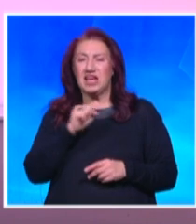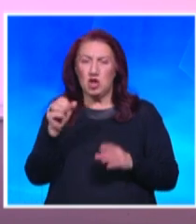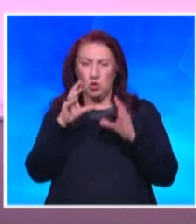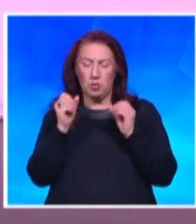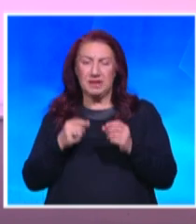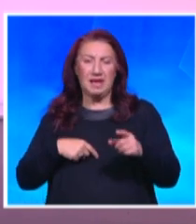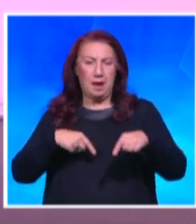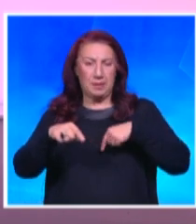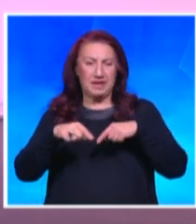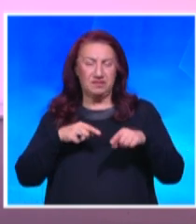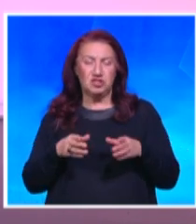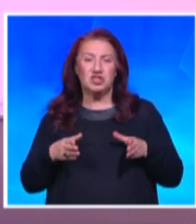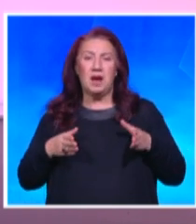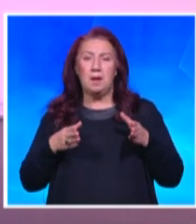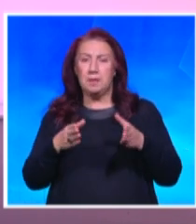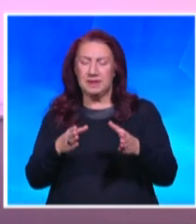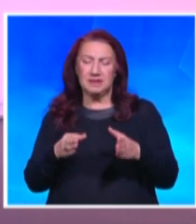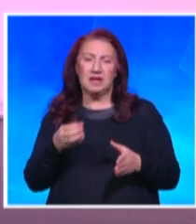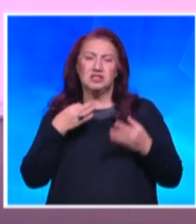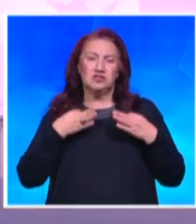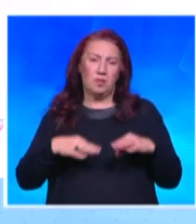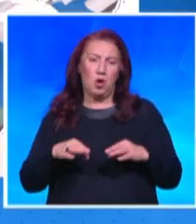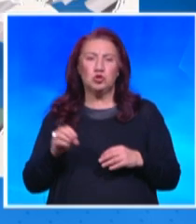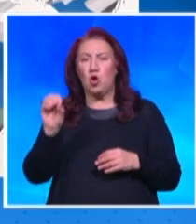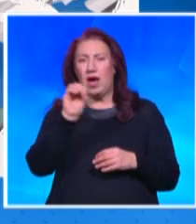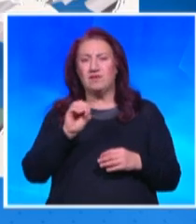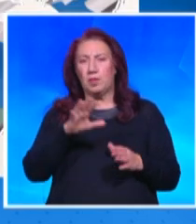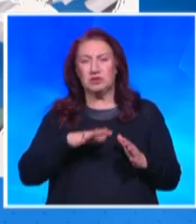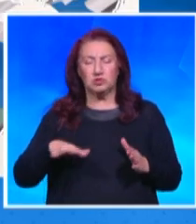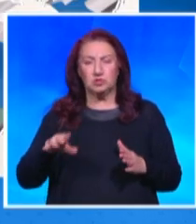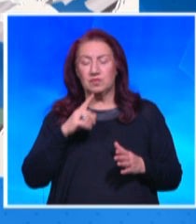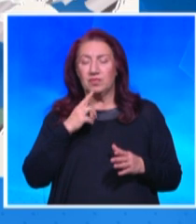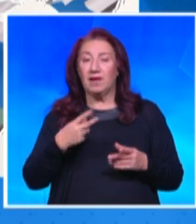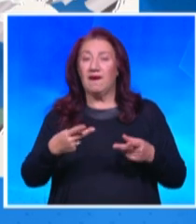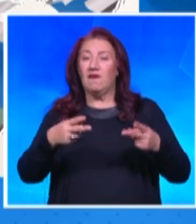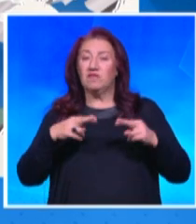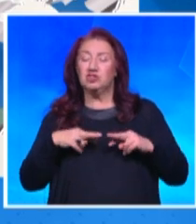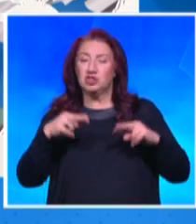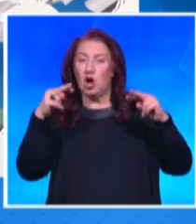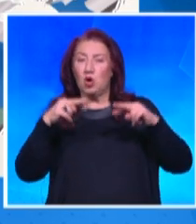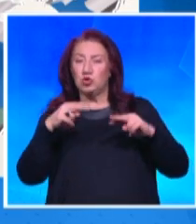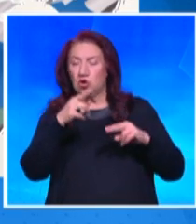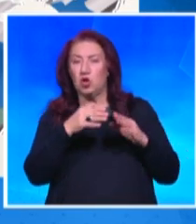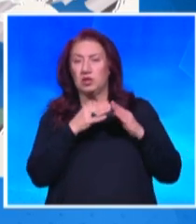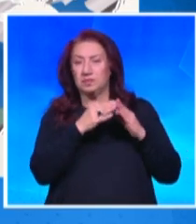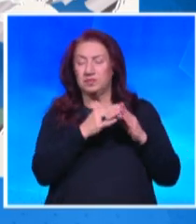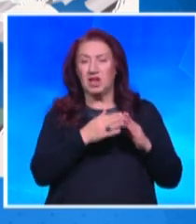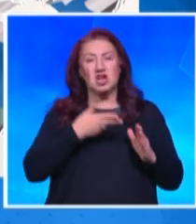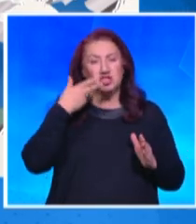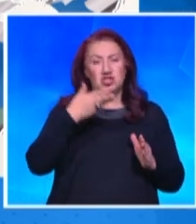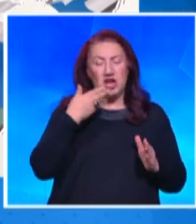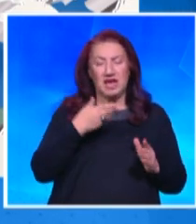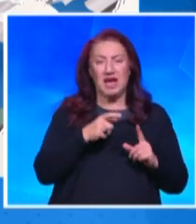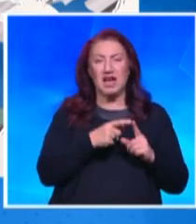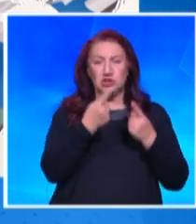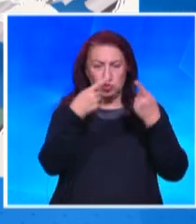за придвижване по пътищата на свободното европейско пространство, е върнала контрола с съседите си Чехия, Словения,